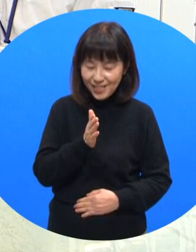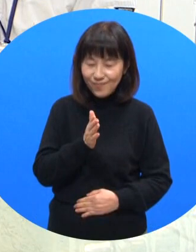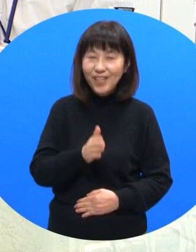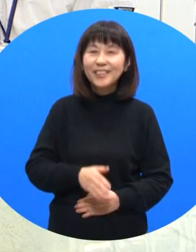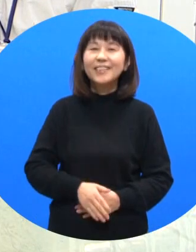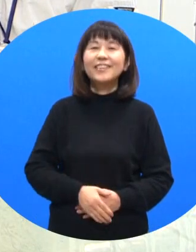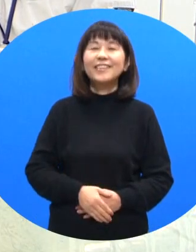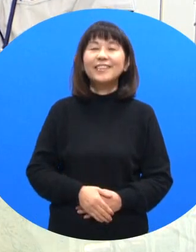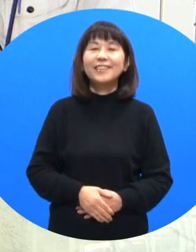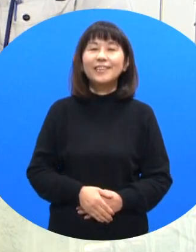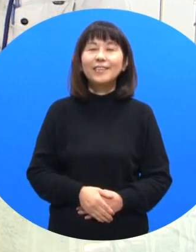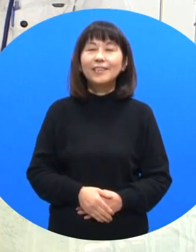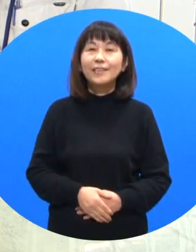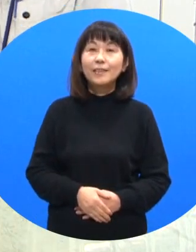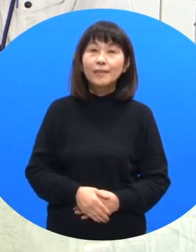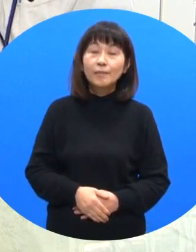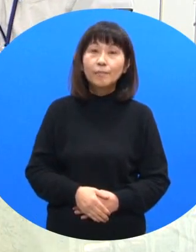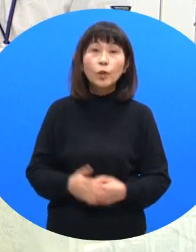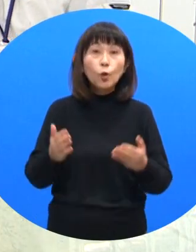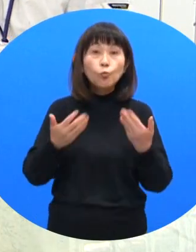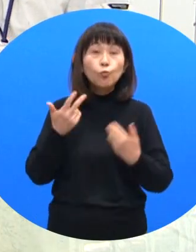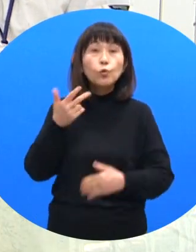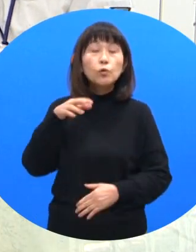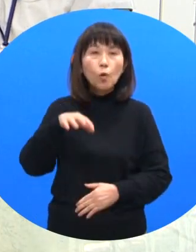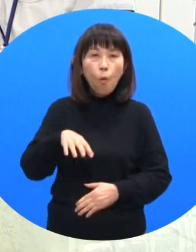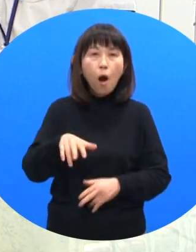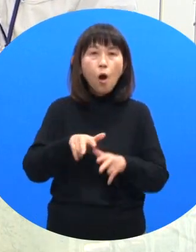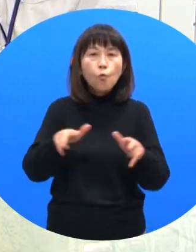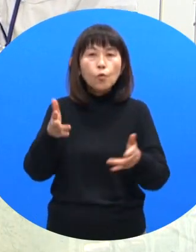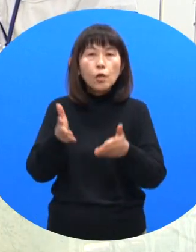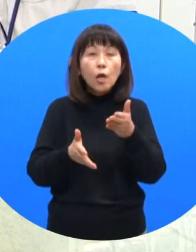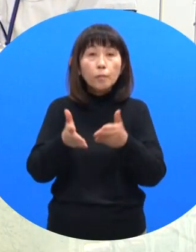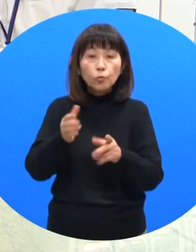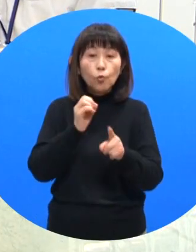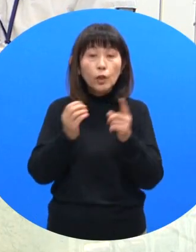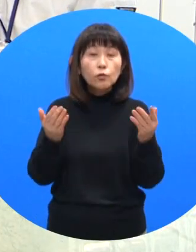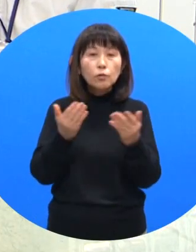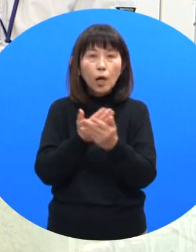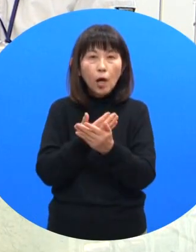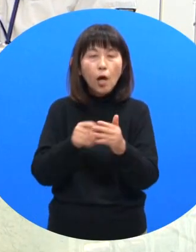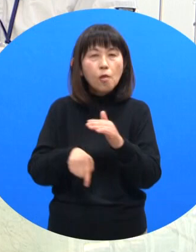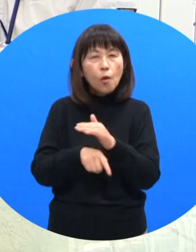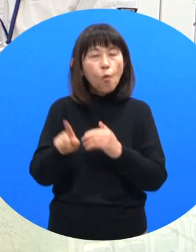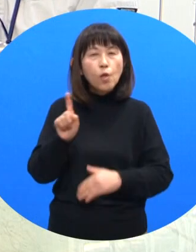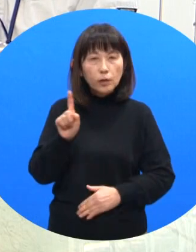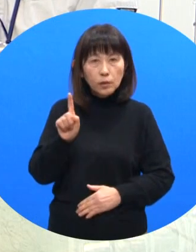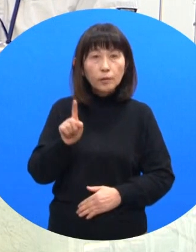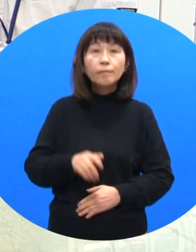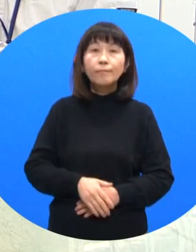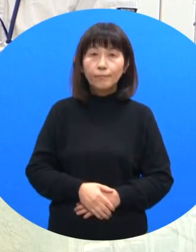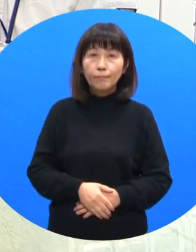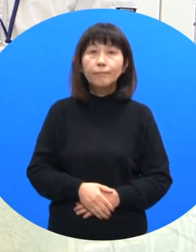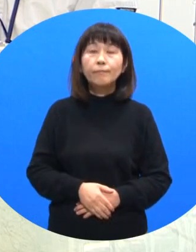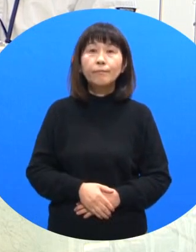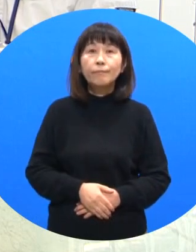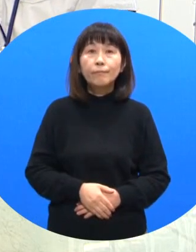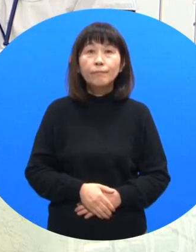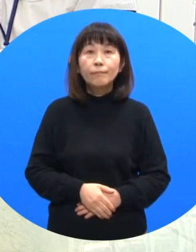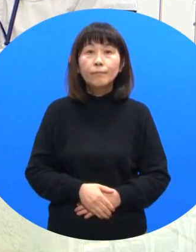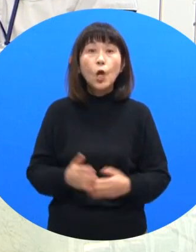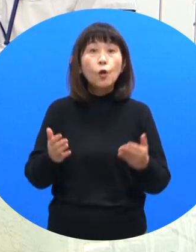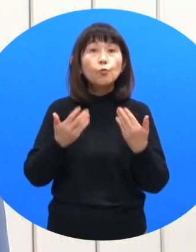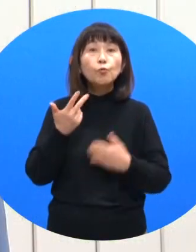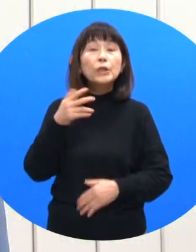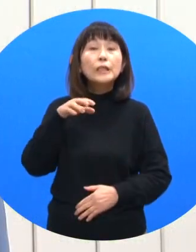よろしくお願いします。 はい、お願いします。 由布市では行政サービスのデジタル化でどのようなことを行っているんですか？ は